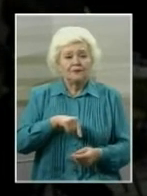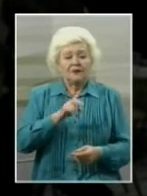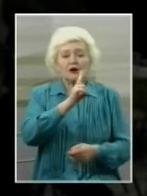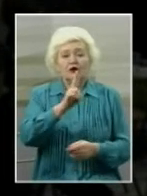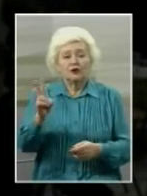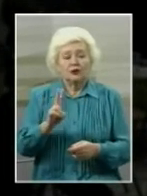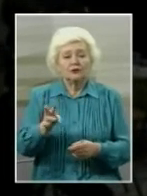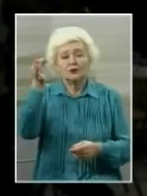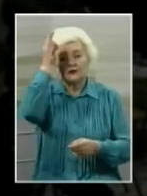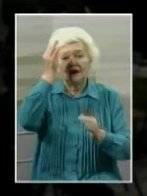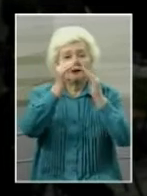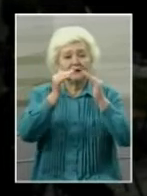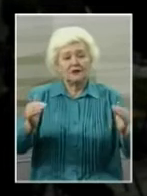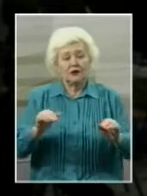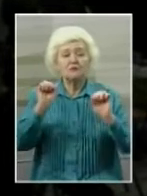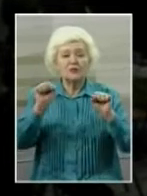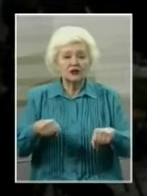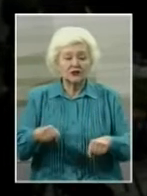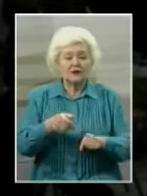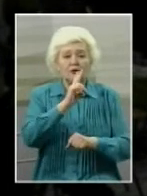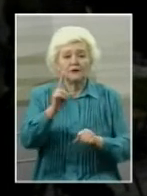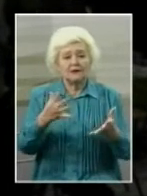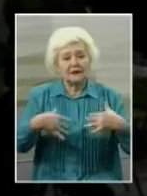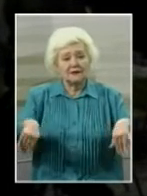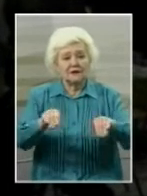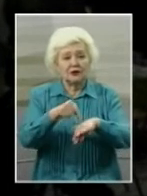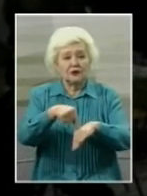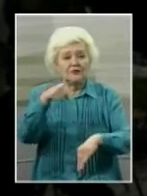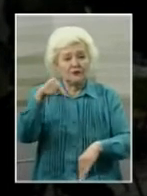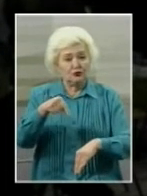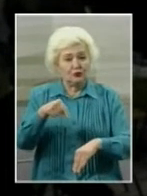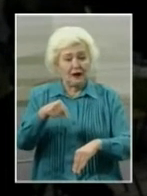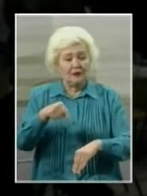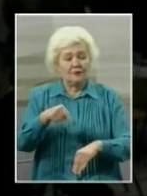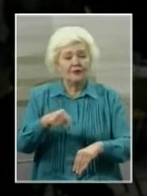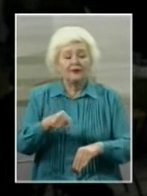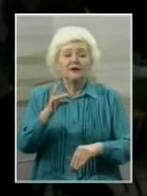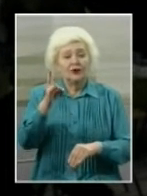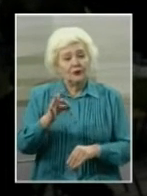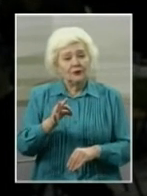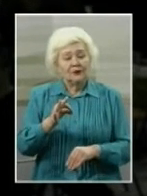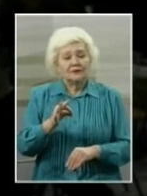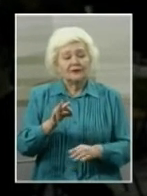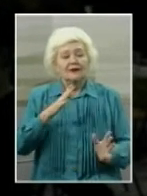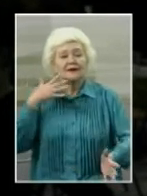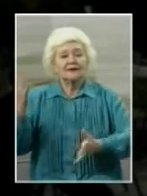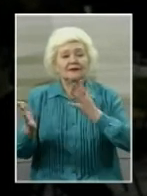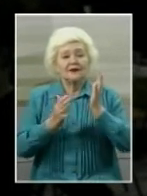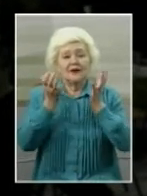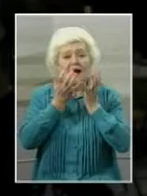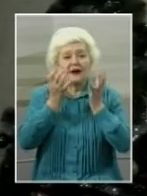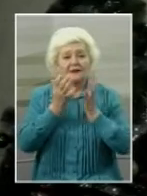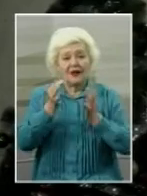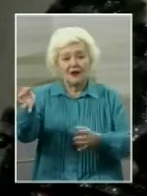Хтось, ну, згадати дім, можливо, якісь родинні такі відчуття. Ну, навіює теплі